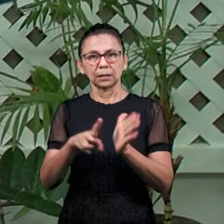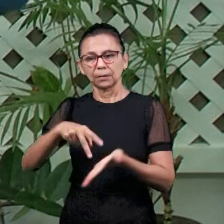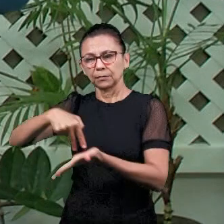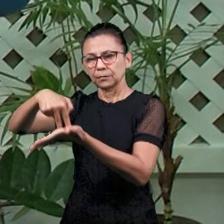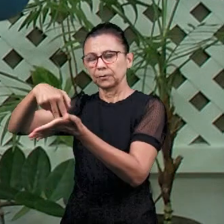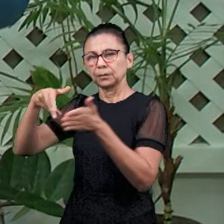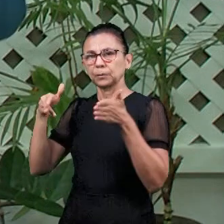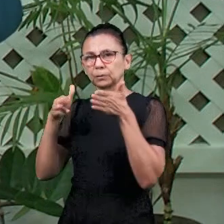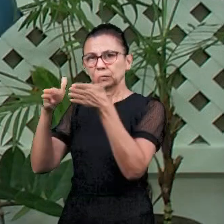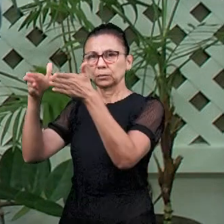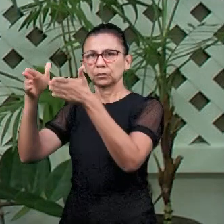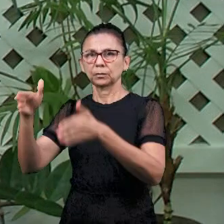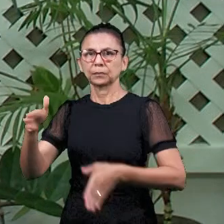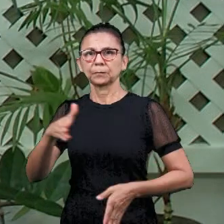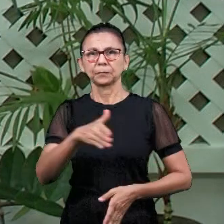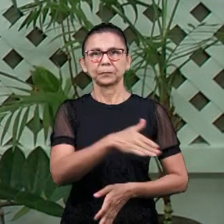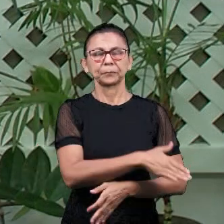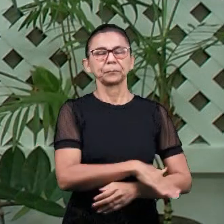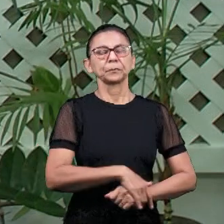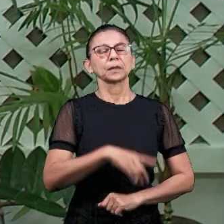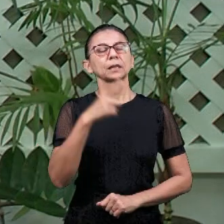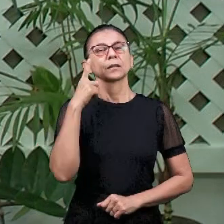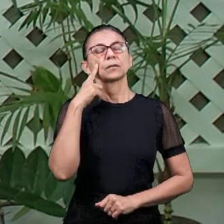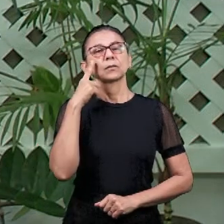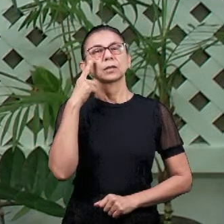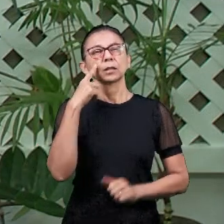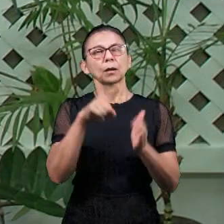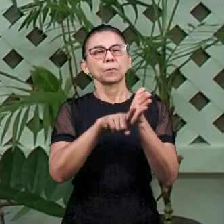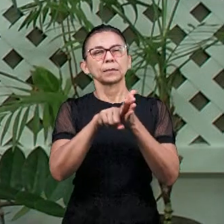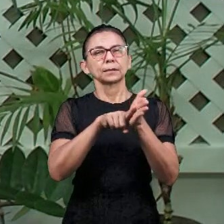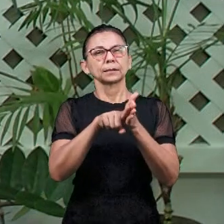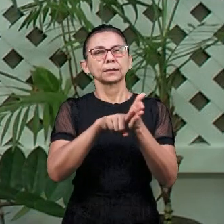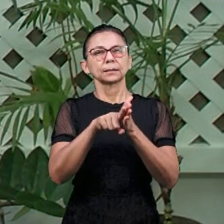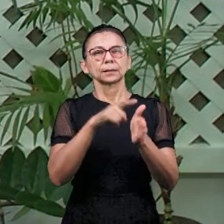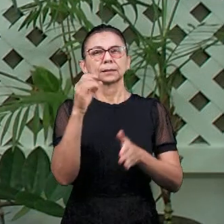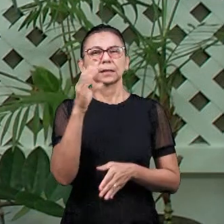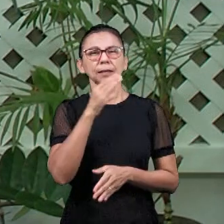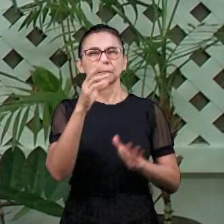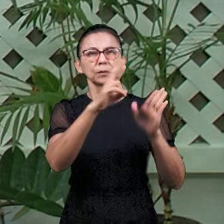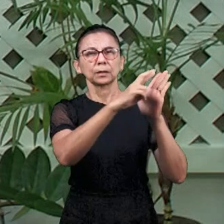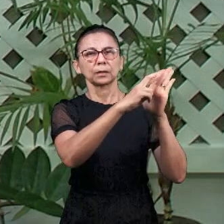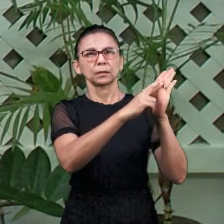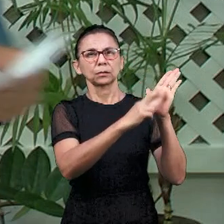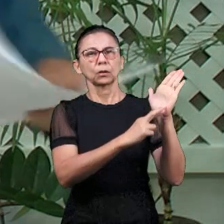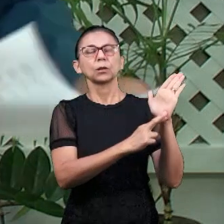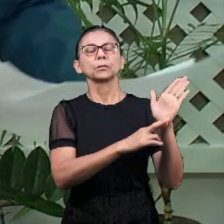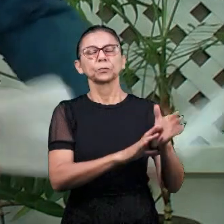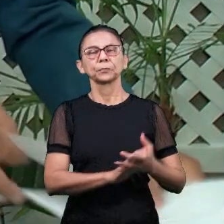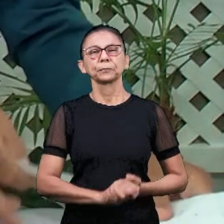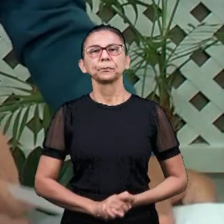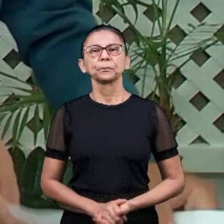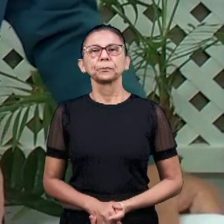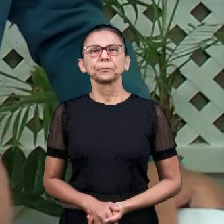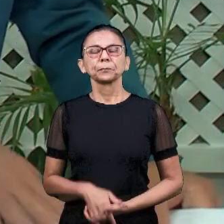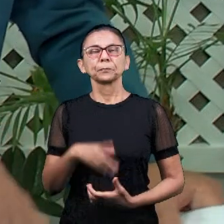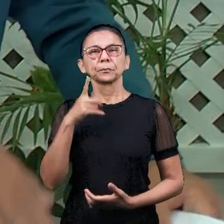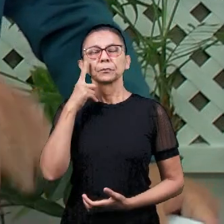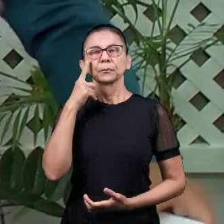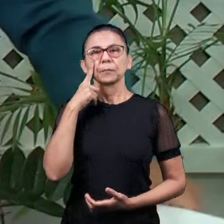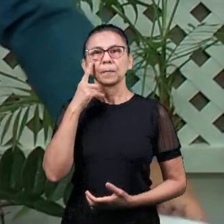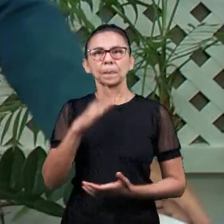Nous voulons dire que dans les rapports que nous avons reçus, dans l'Amérique du Sud, la croissance